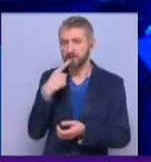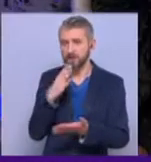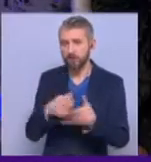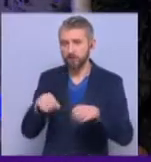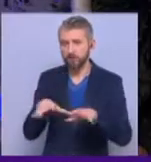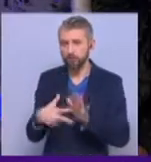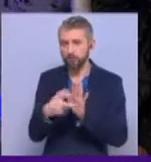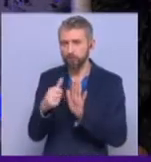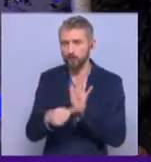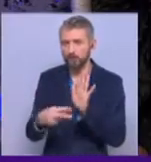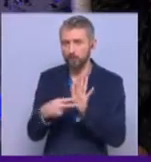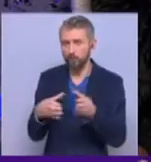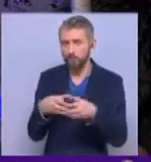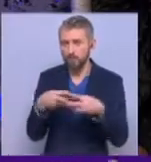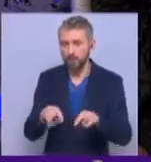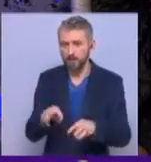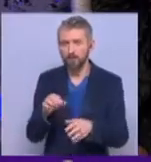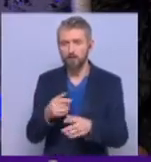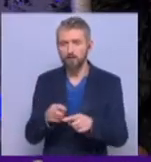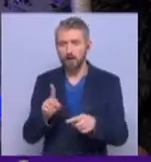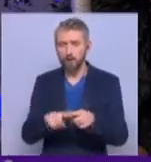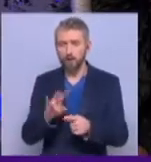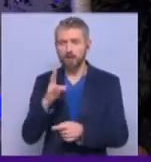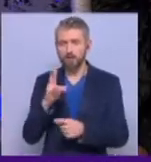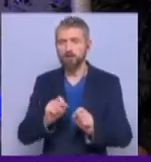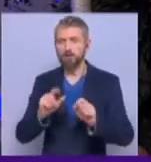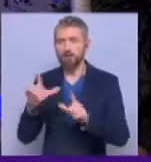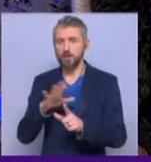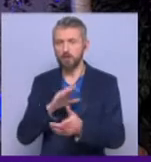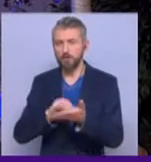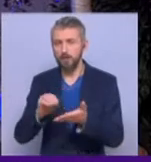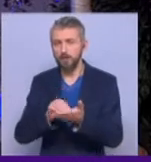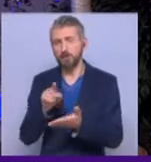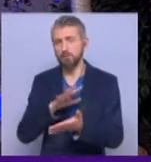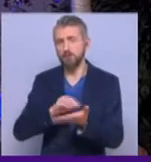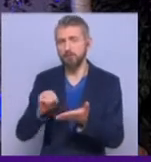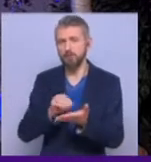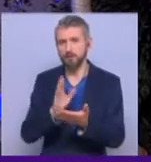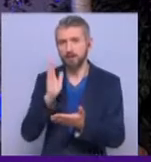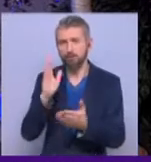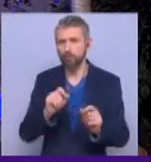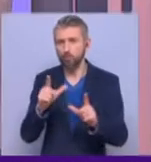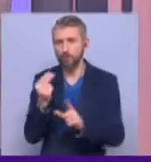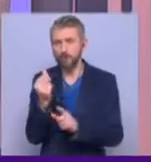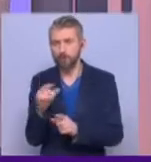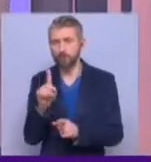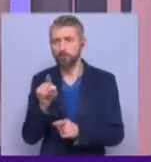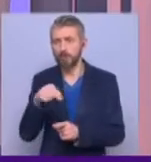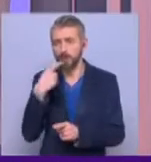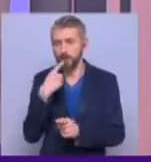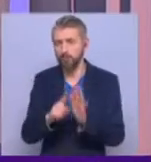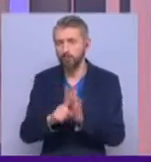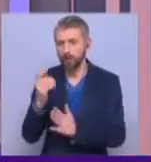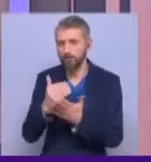постановление 867 Кабинета министров, под которым, кстати, это ноябрьское повышение было прописано, mm-hmm. и там было прописано дальнейший рост тарифов, вот то, о чем вы говорили в начале